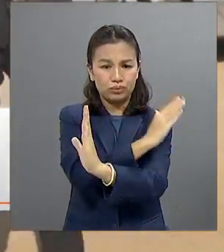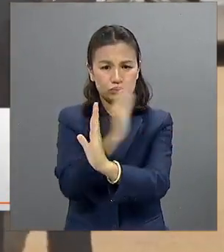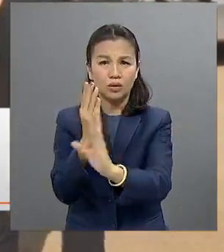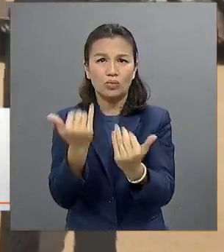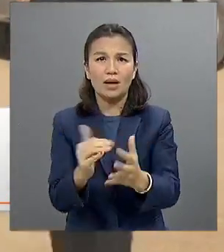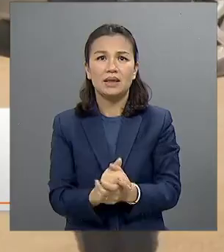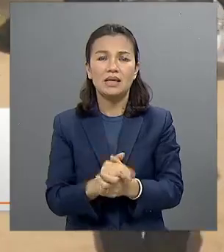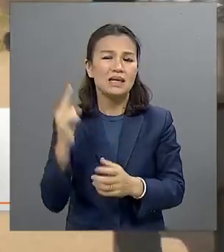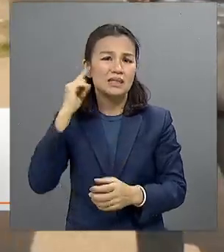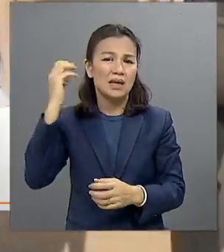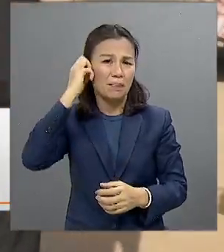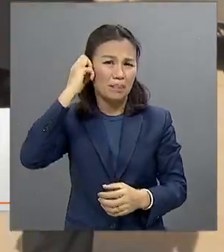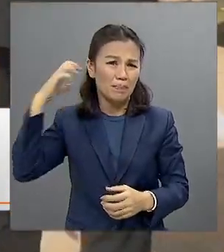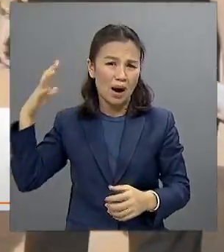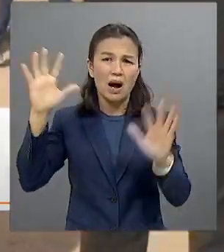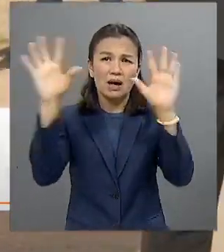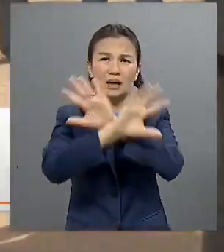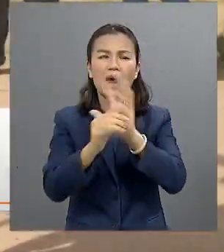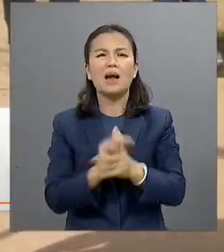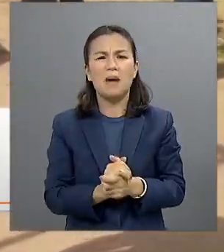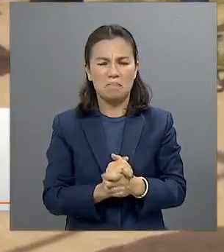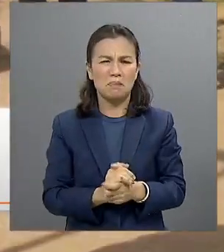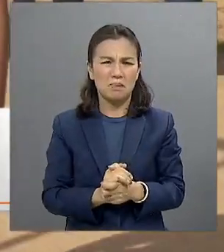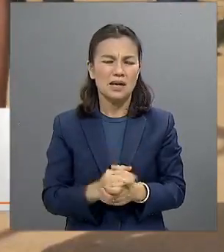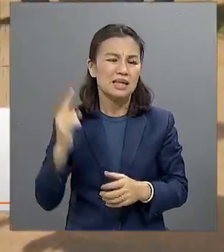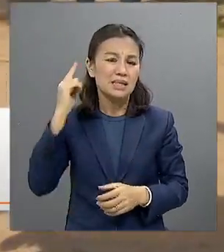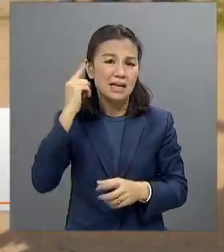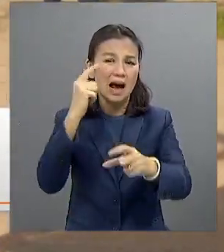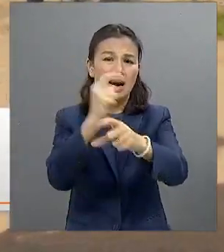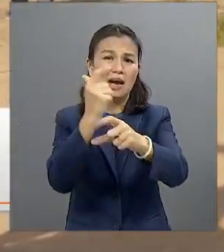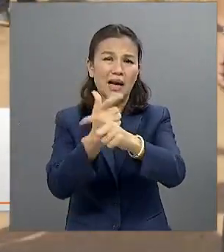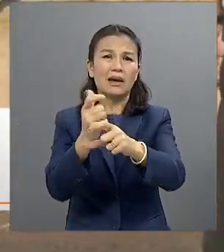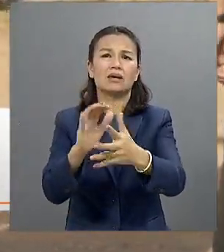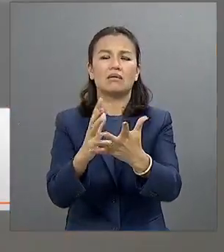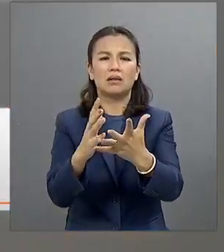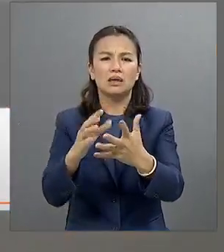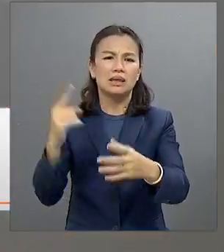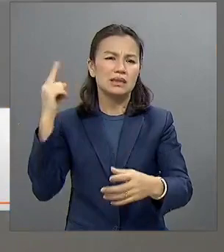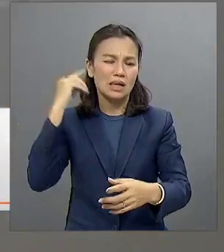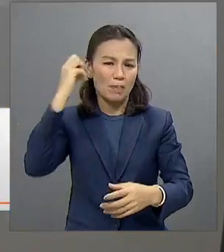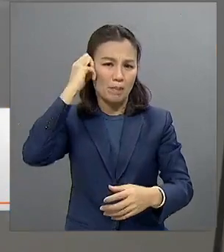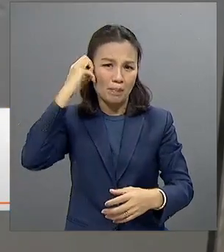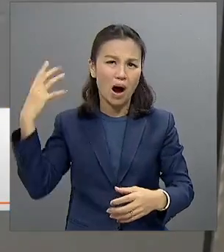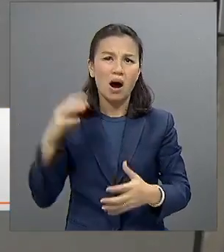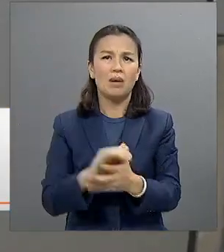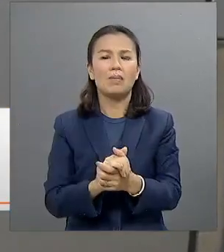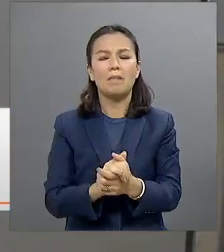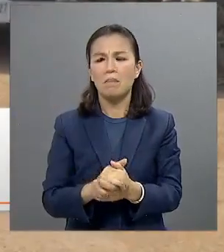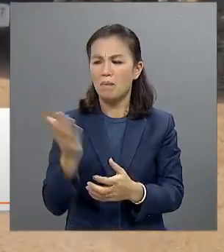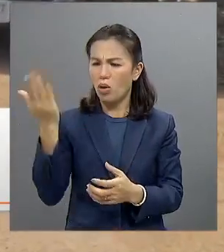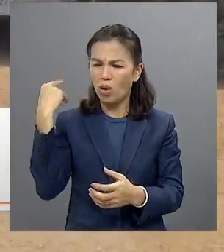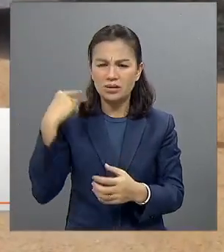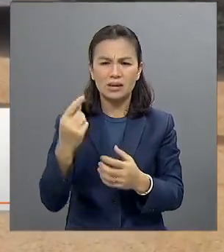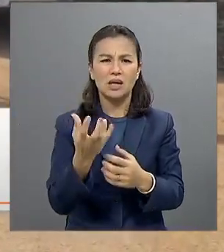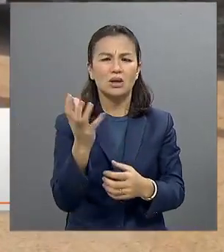ามีการเคาะเหล็กกระแทกดังๆเป็นเสียงเครื่องจักรมันจะดังเหมือนเครื่องสีข้าวโพดสมัยก่อนเลยบางครั้งนอนไม่